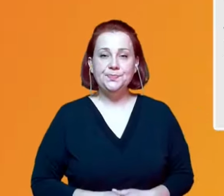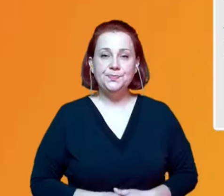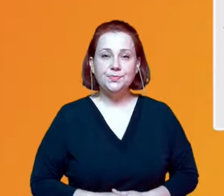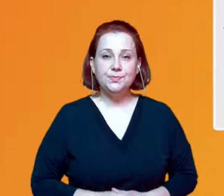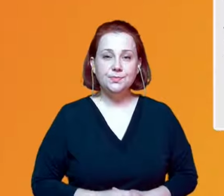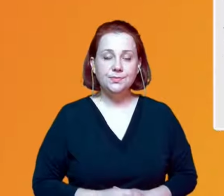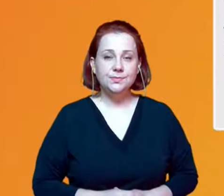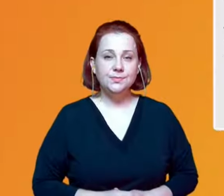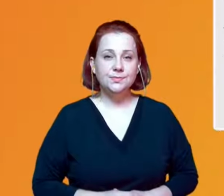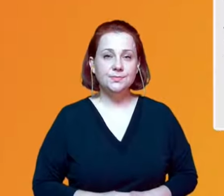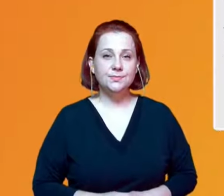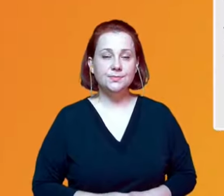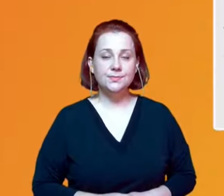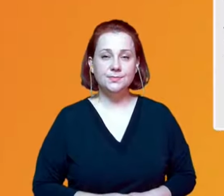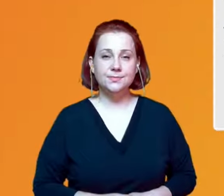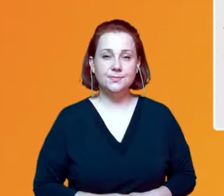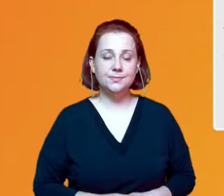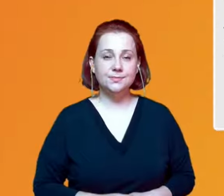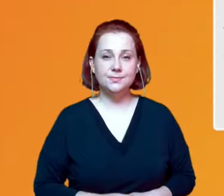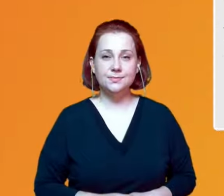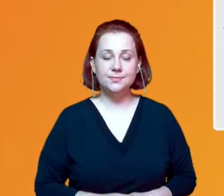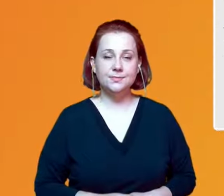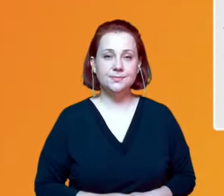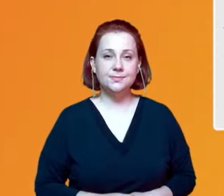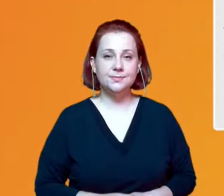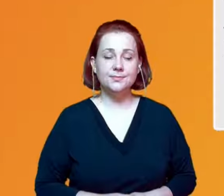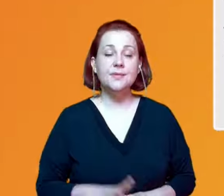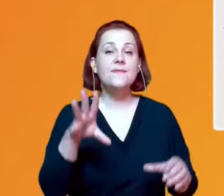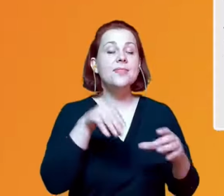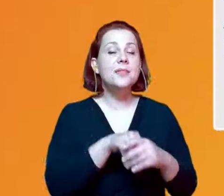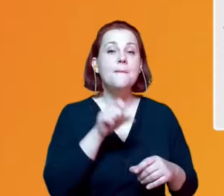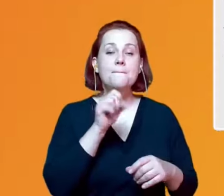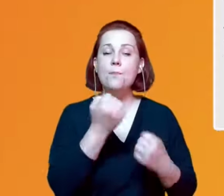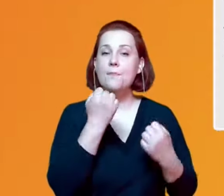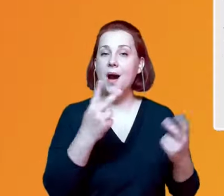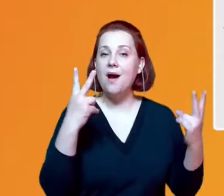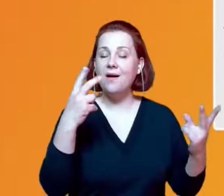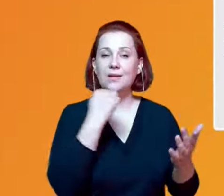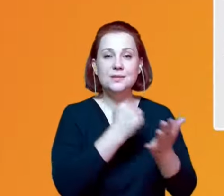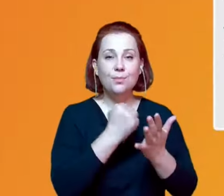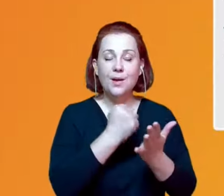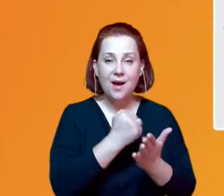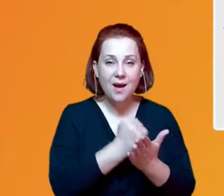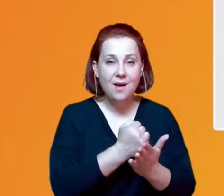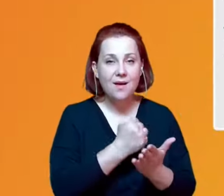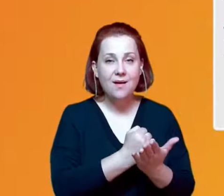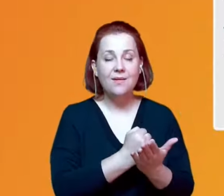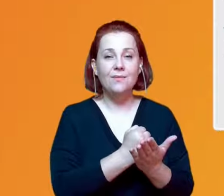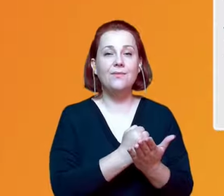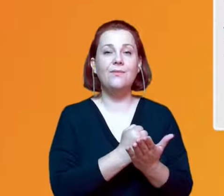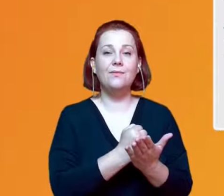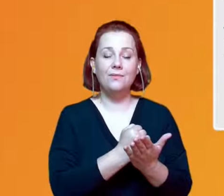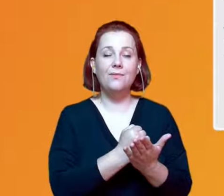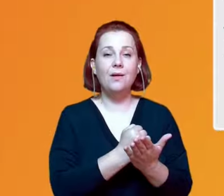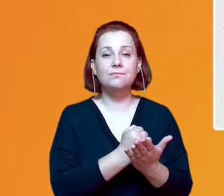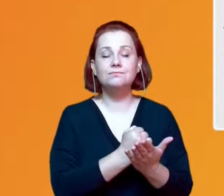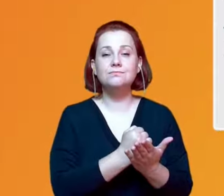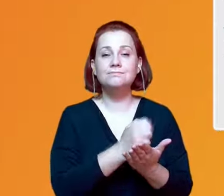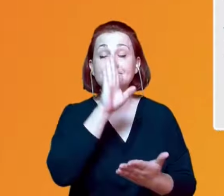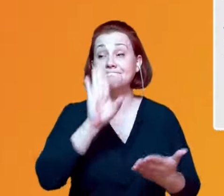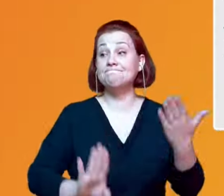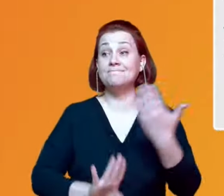otaczającej ich przestrzeni. Tutaj bardzo ważną też kwestią jest chociażby kwestia